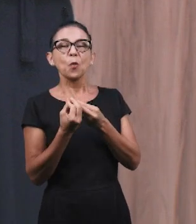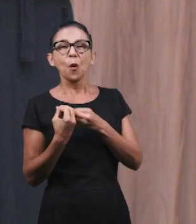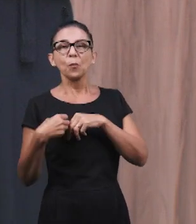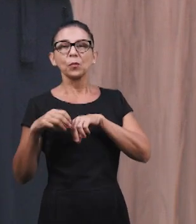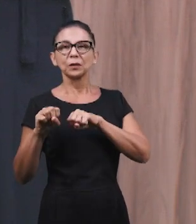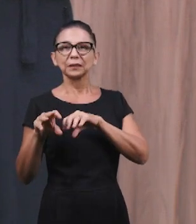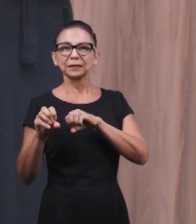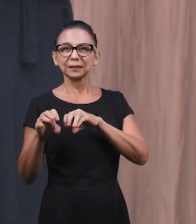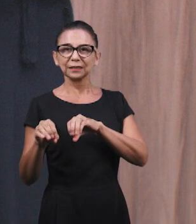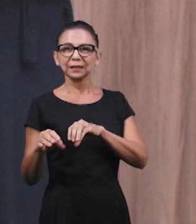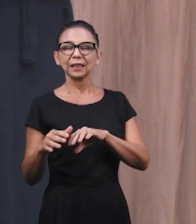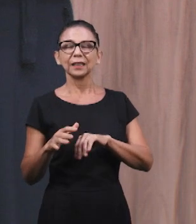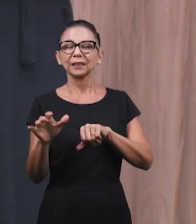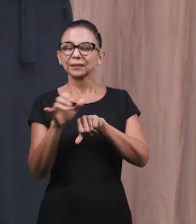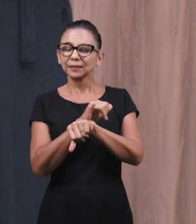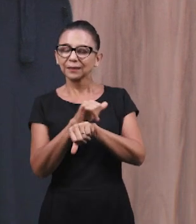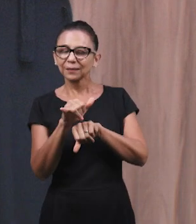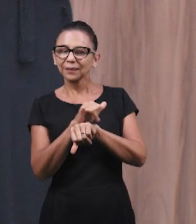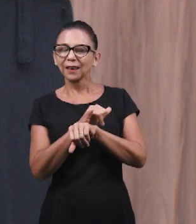observer